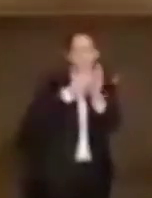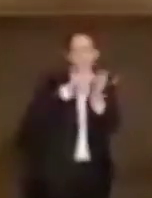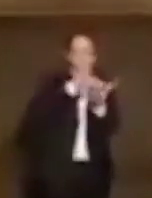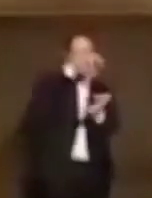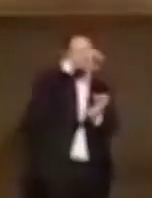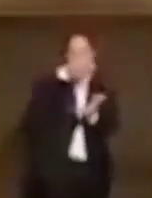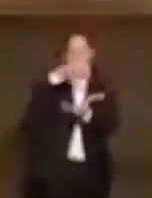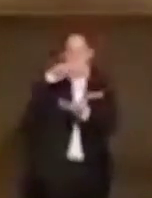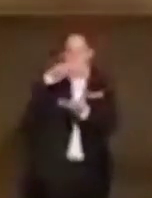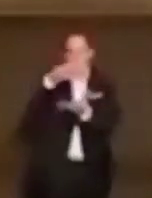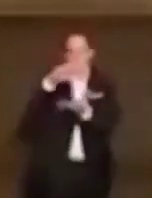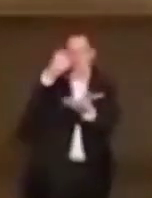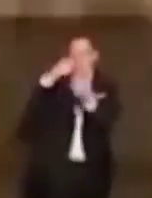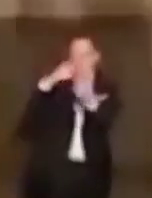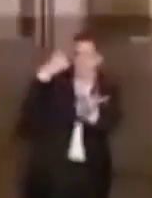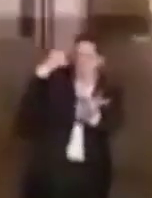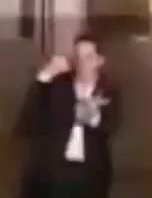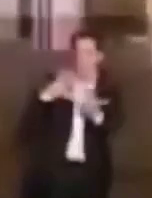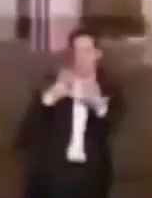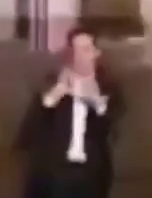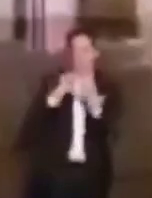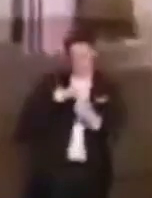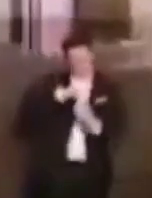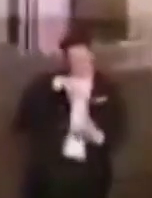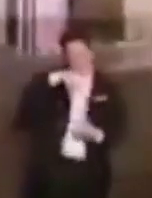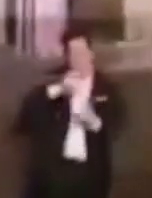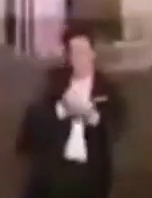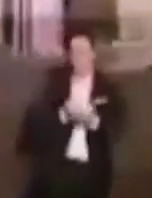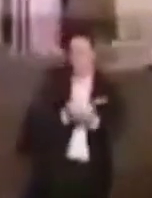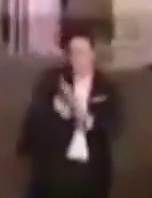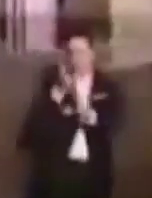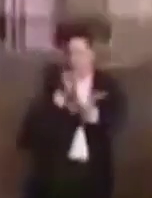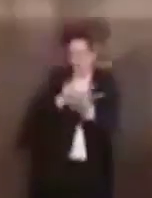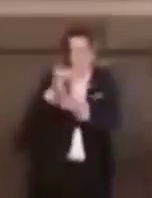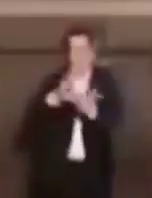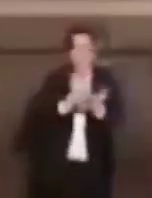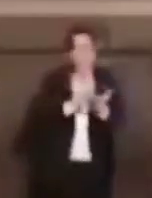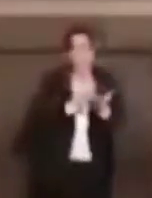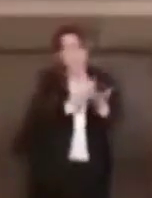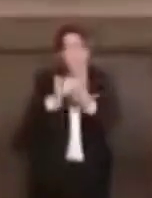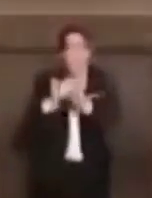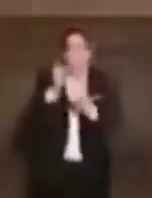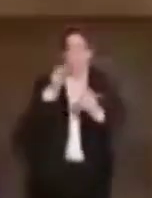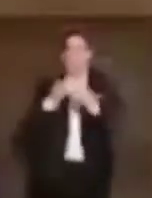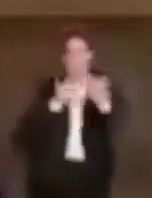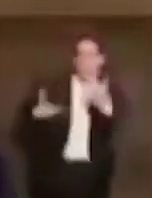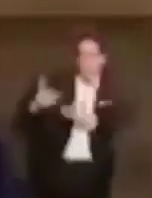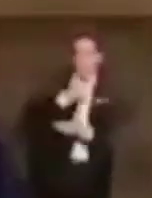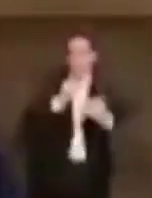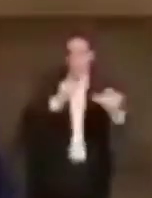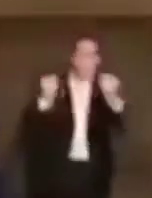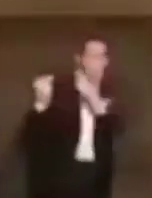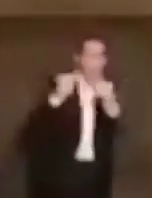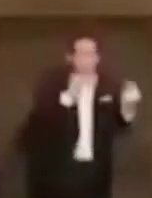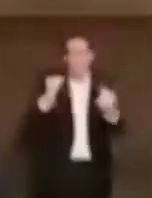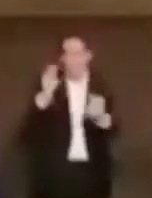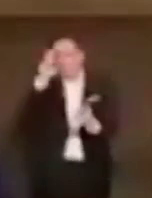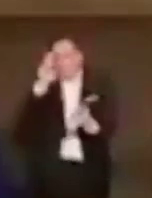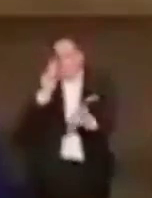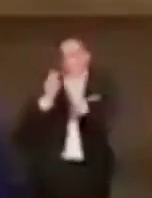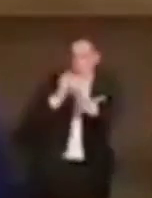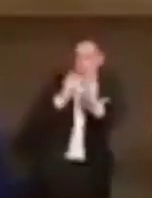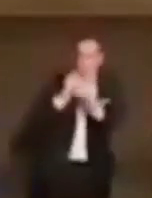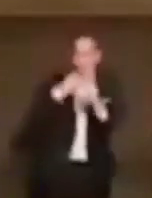کنم. من هرگز عذرخواهی نمی کنم از شما. تا وقتی که شما از